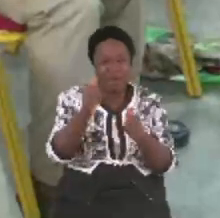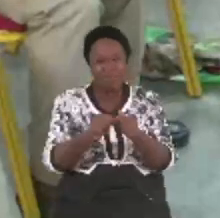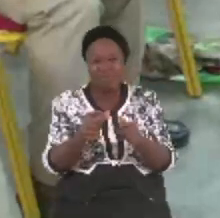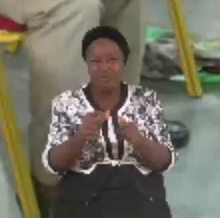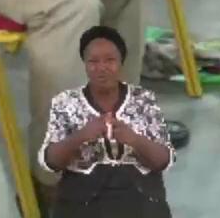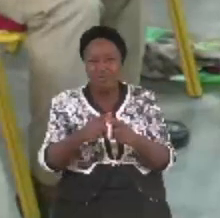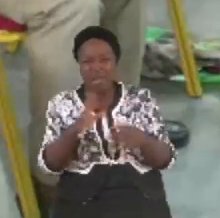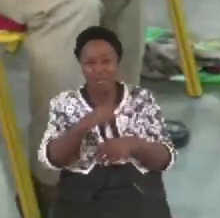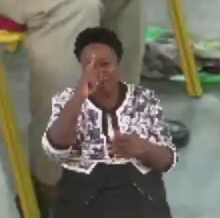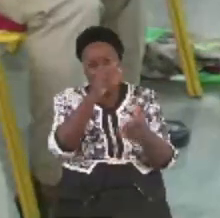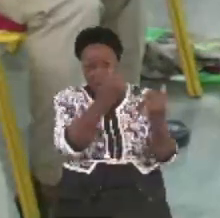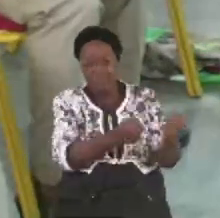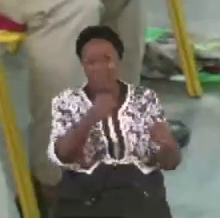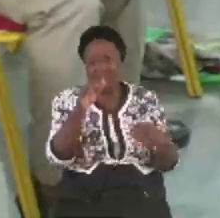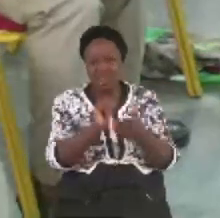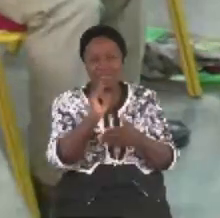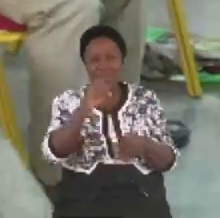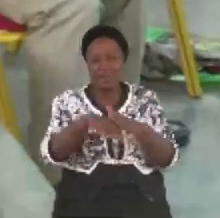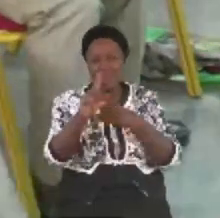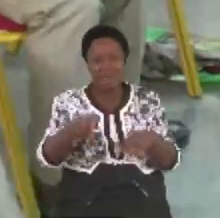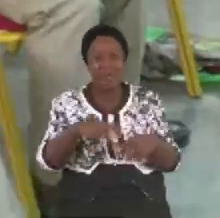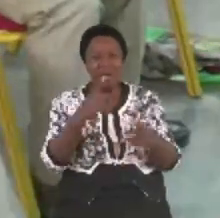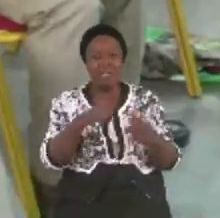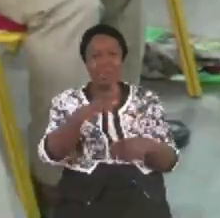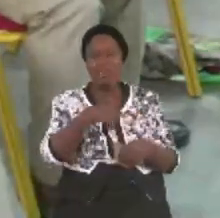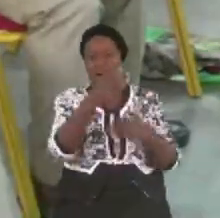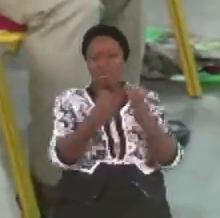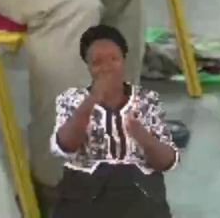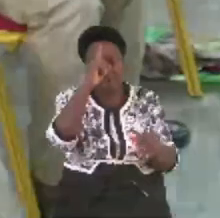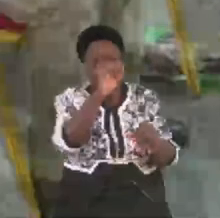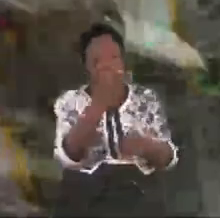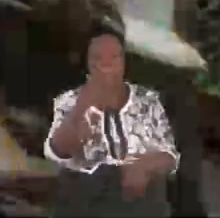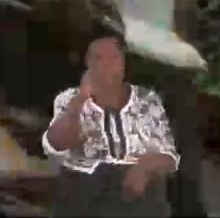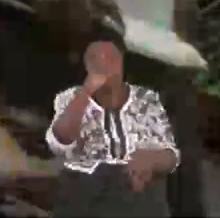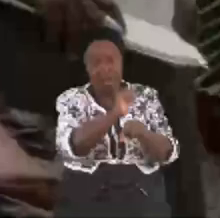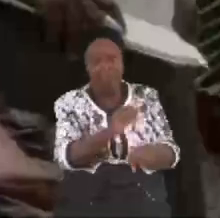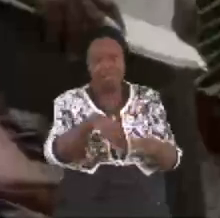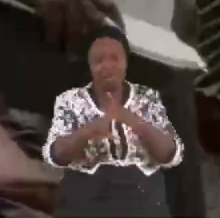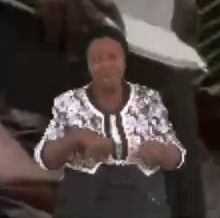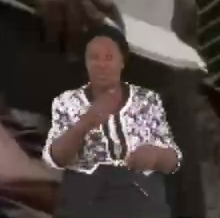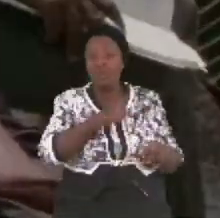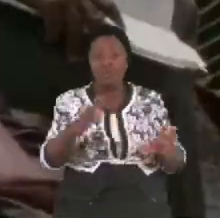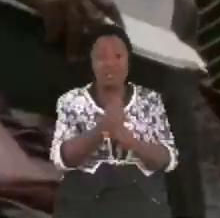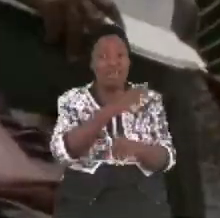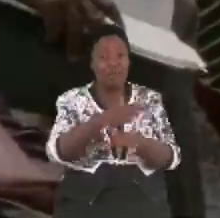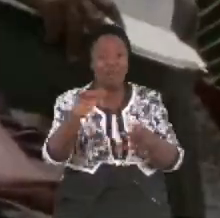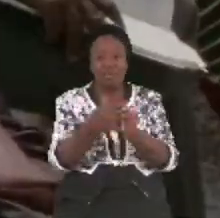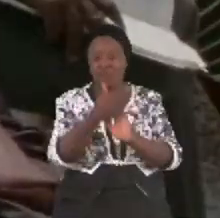Tout péché minime, perpétuel, Dieu va tout ôter au nom de Jésus.